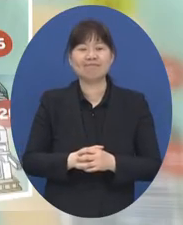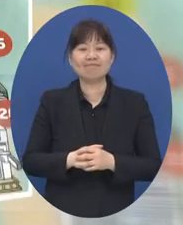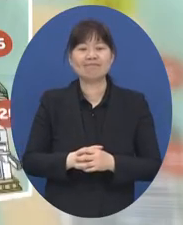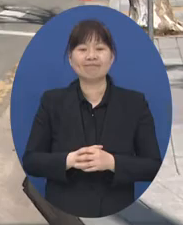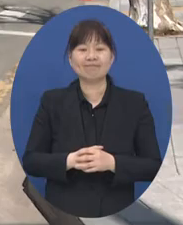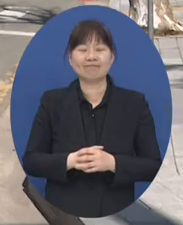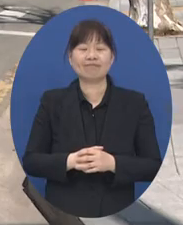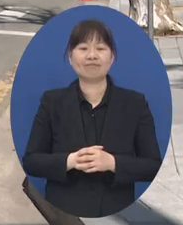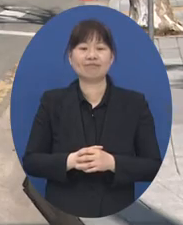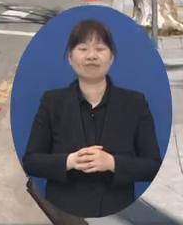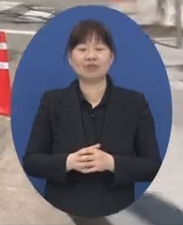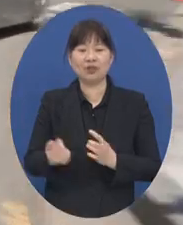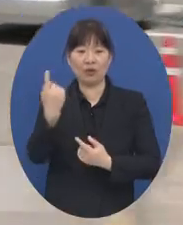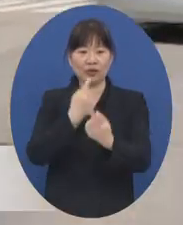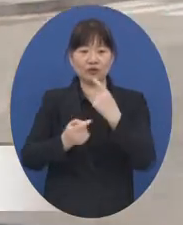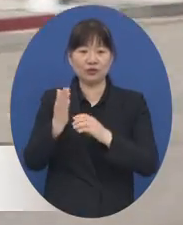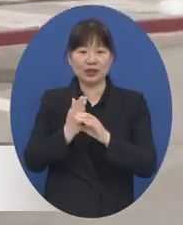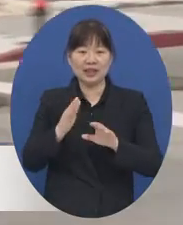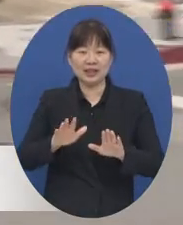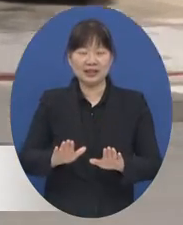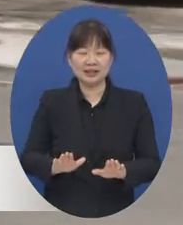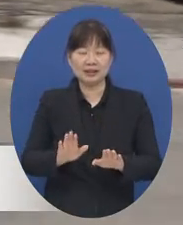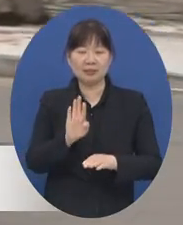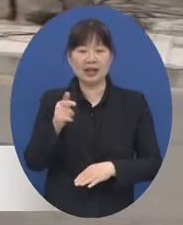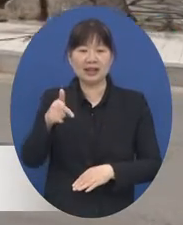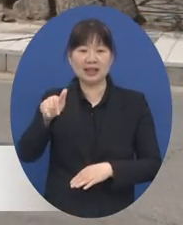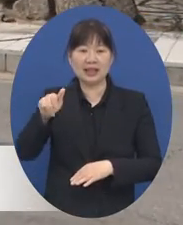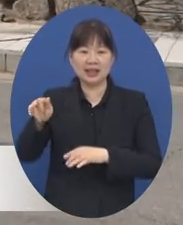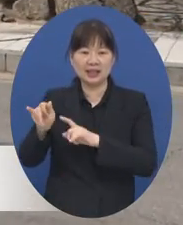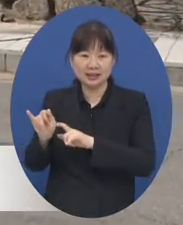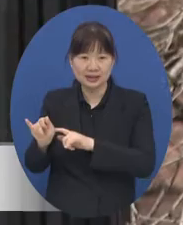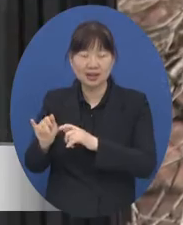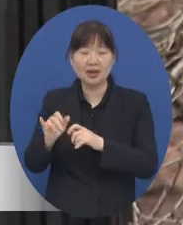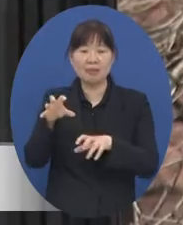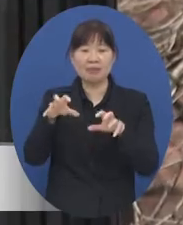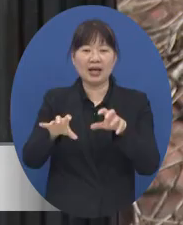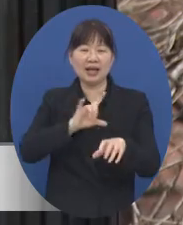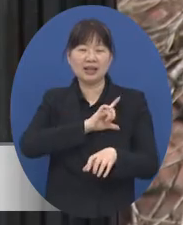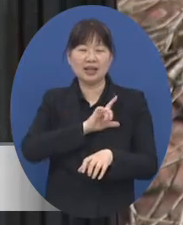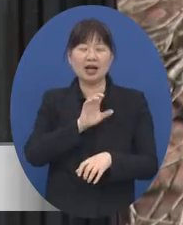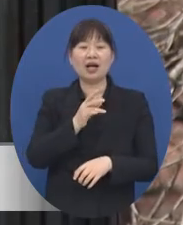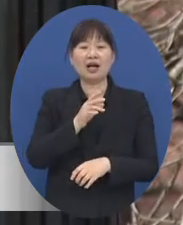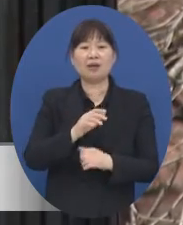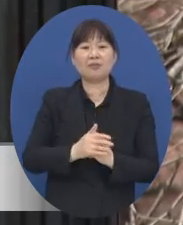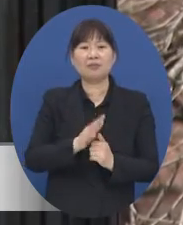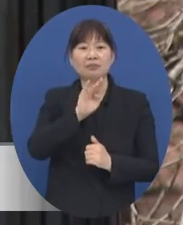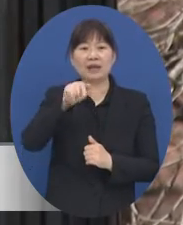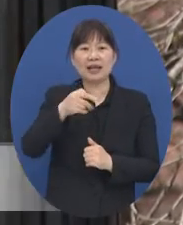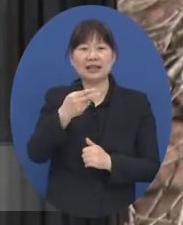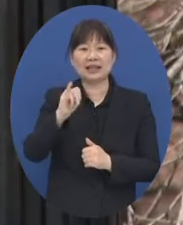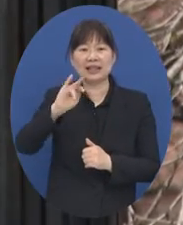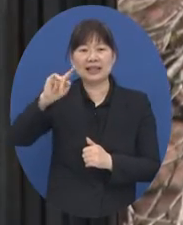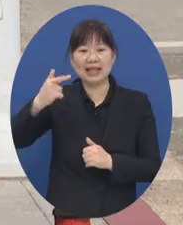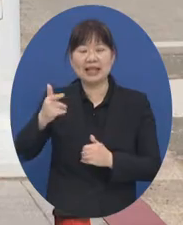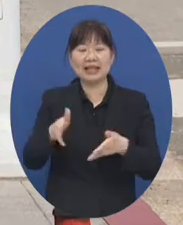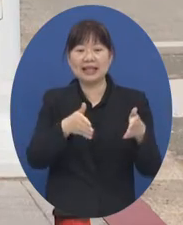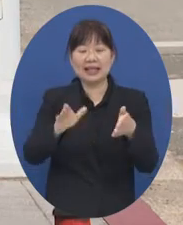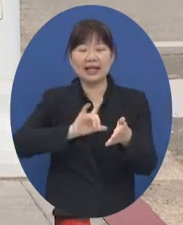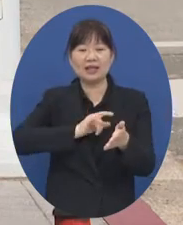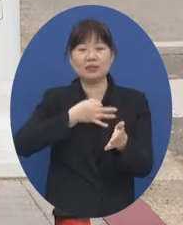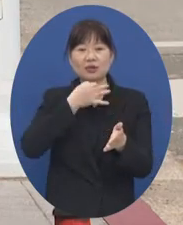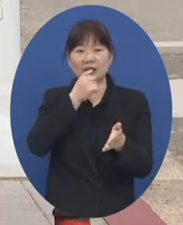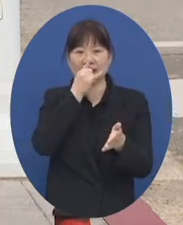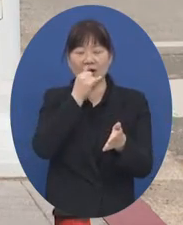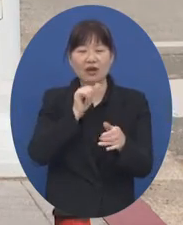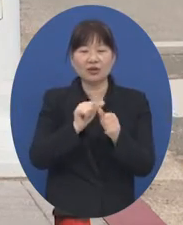거리가 돼서 지금은 일산 밤가시 마을의 경리단길이란 뜻의 밤리단길로 불립니다. 입소문이